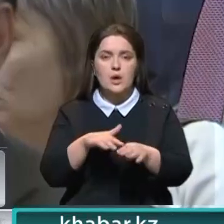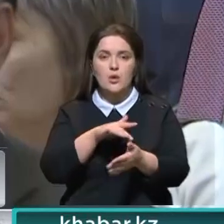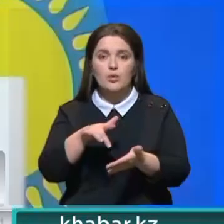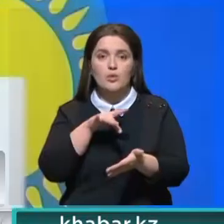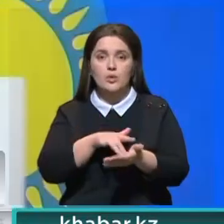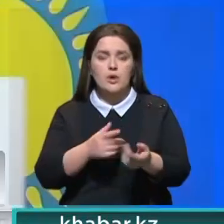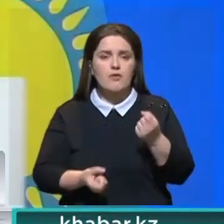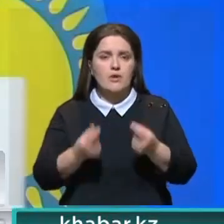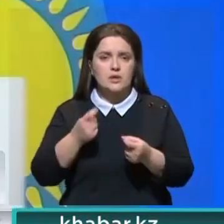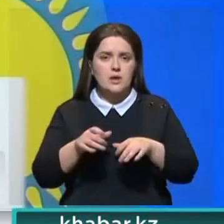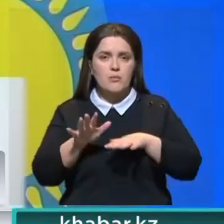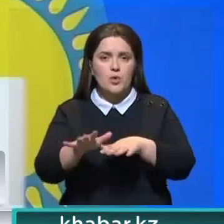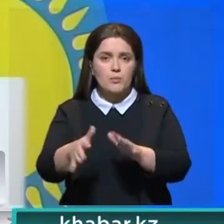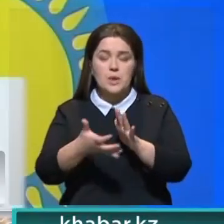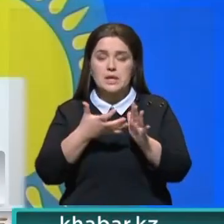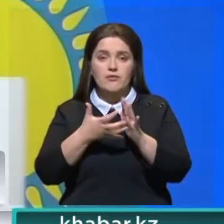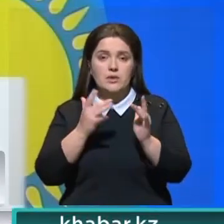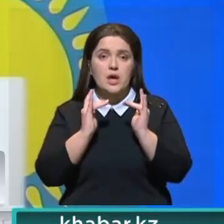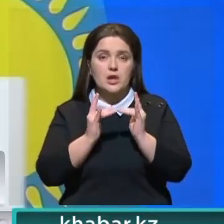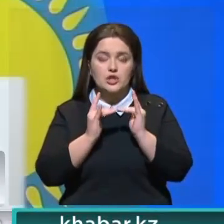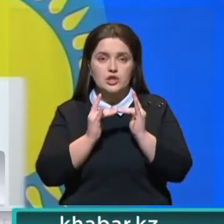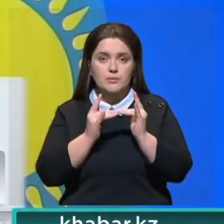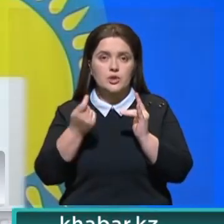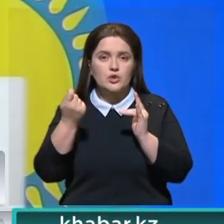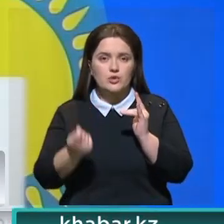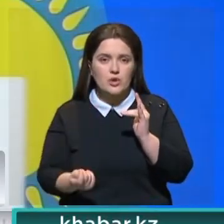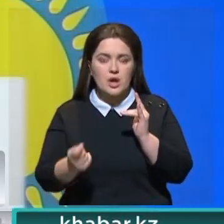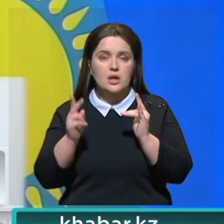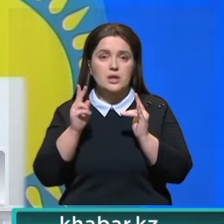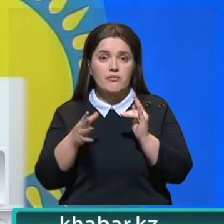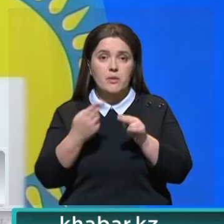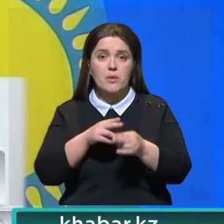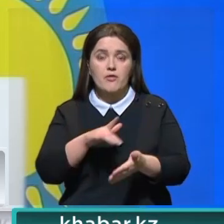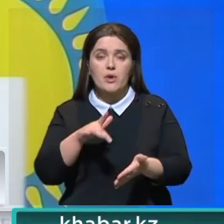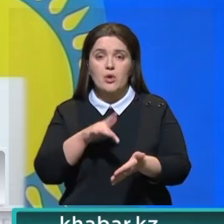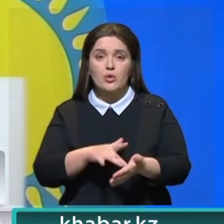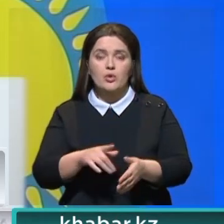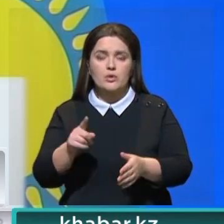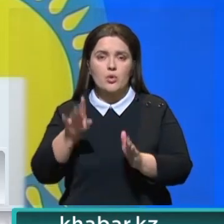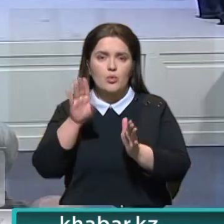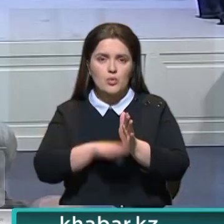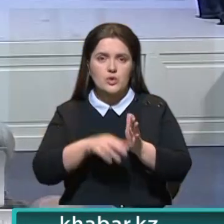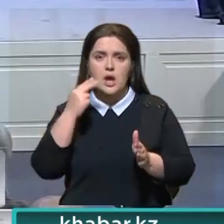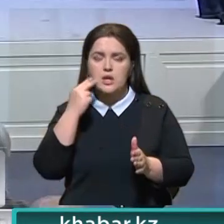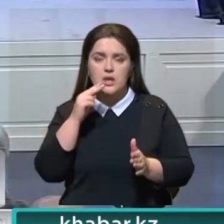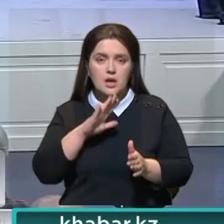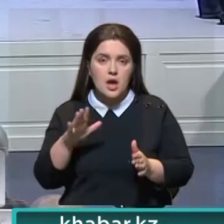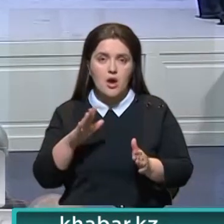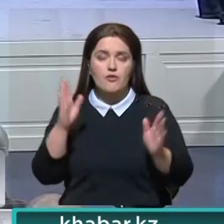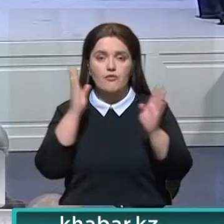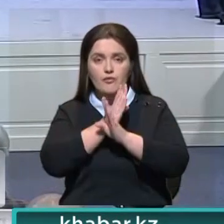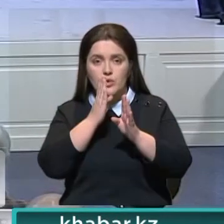мегаполиса. Возникают пробки, не хватает общежитий и доступного жилья. Кроме того, в городе резко ухудшилось качество воздуха. С